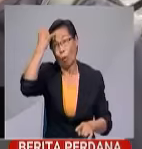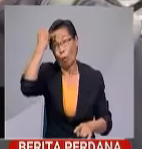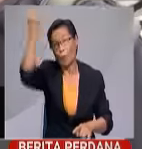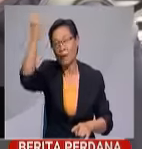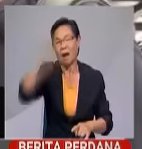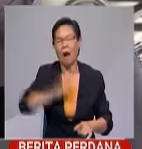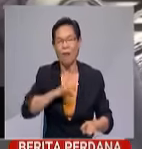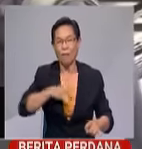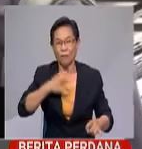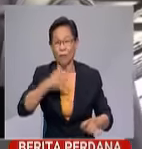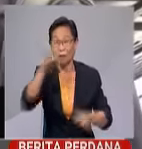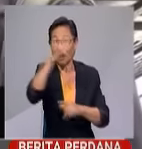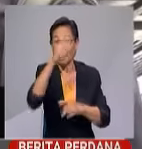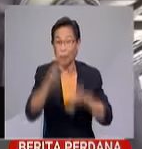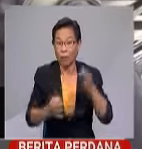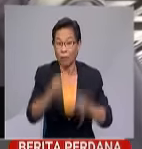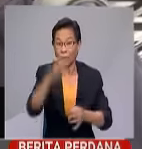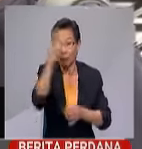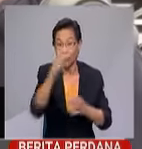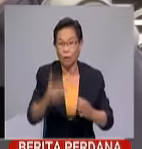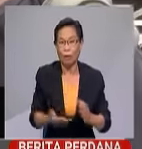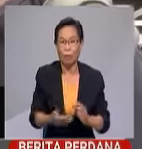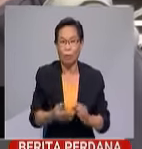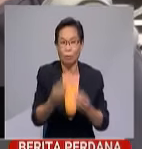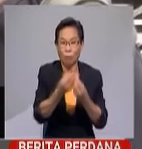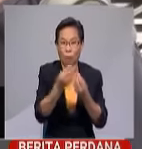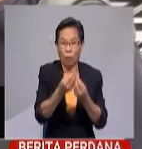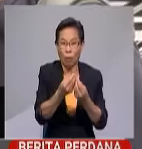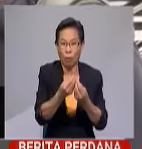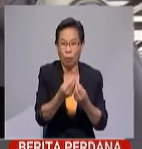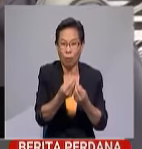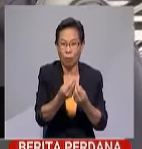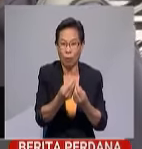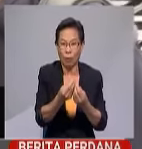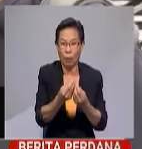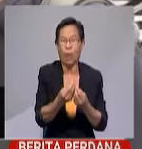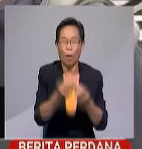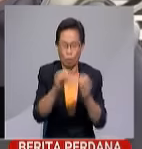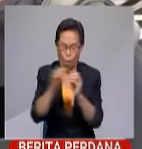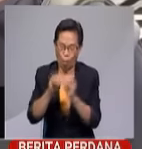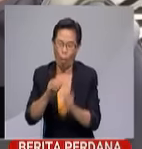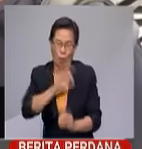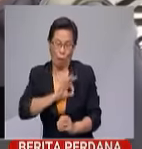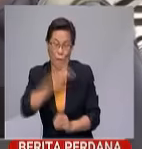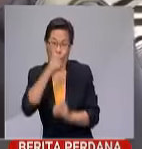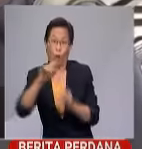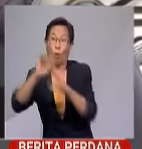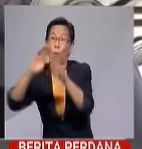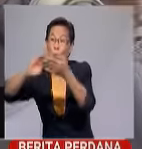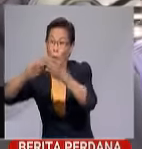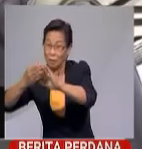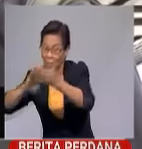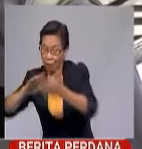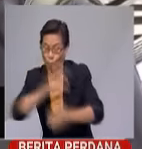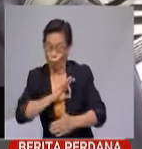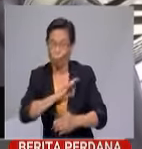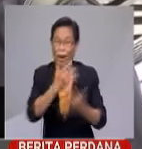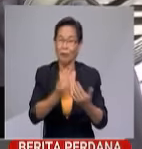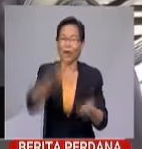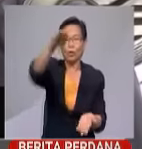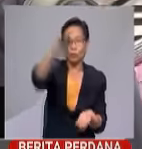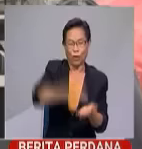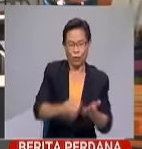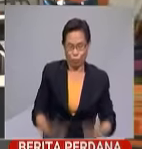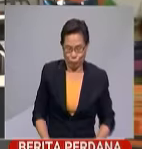that if the government increase the amount, it would be more benefit for the society, because in a way it reduce the